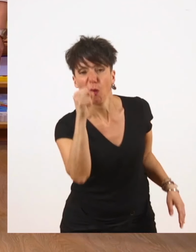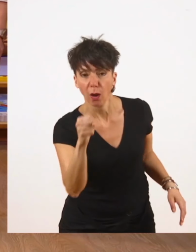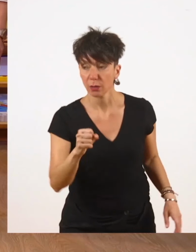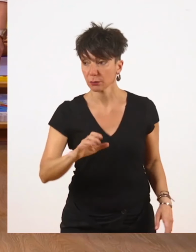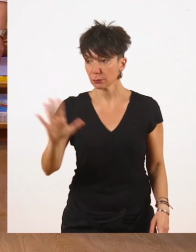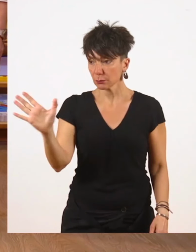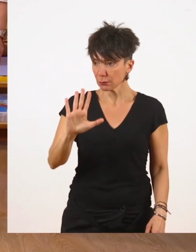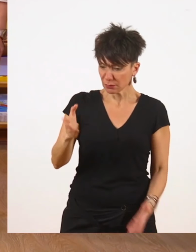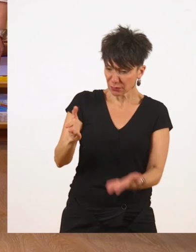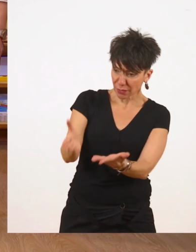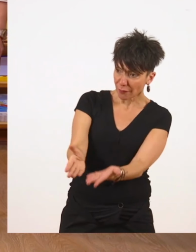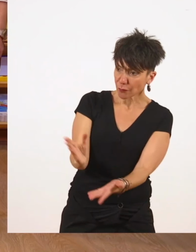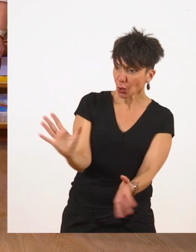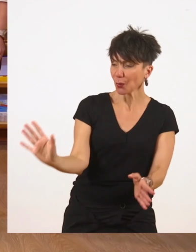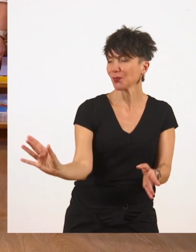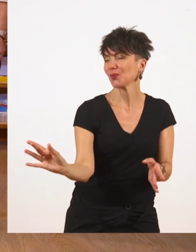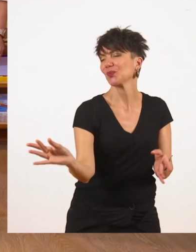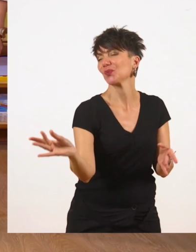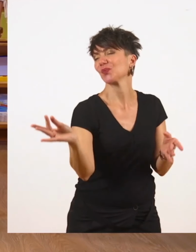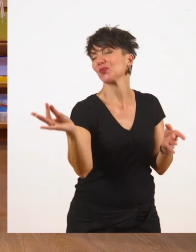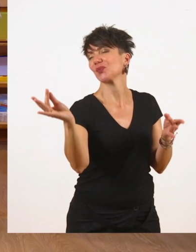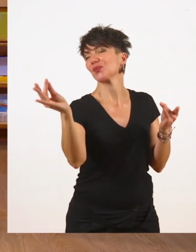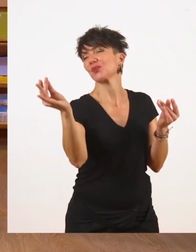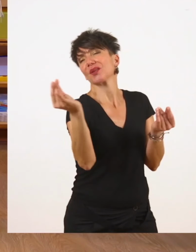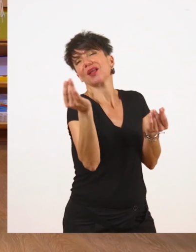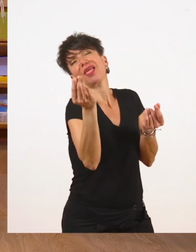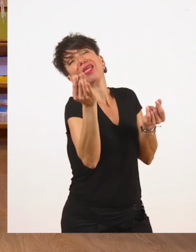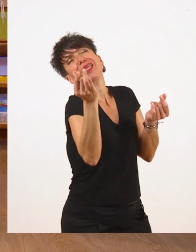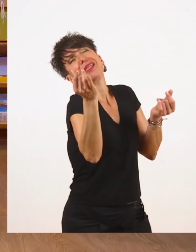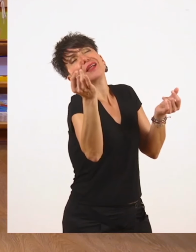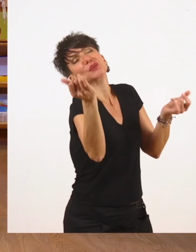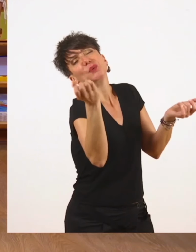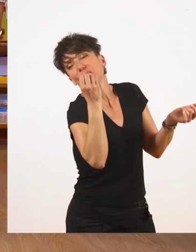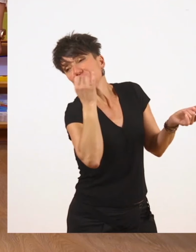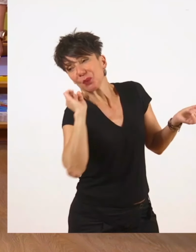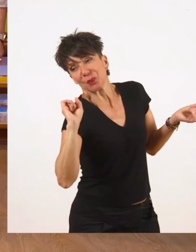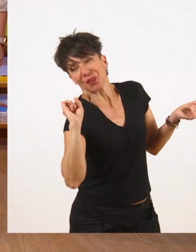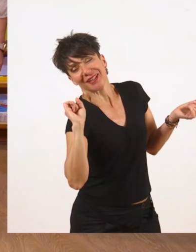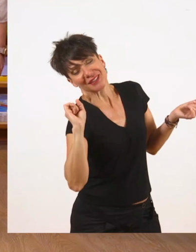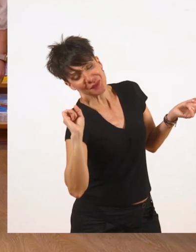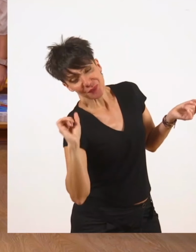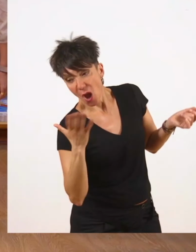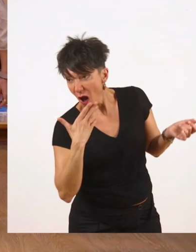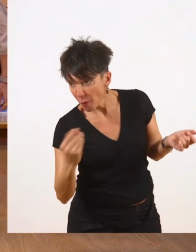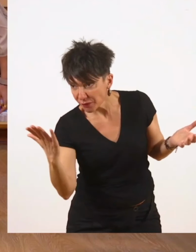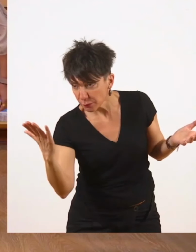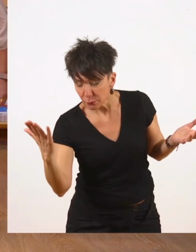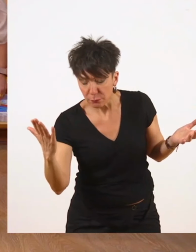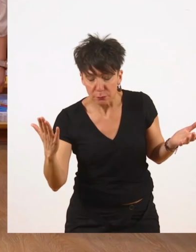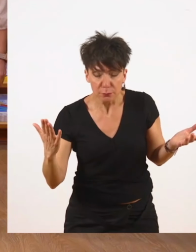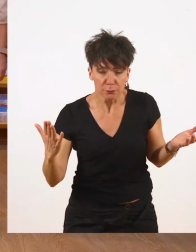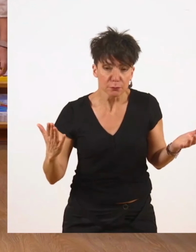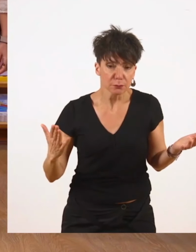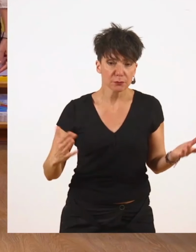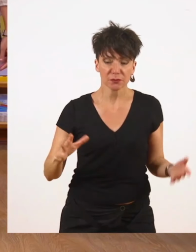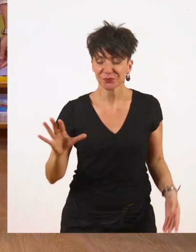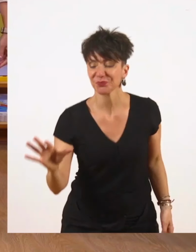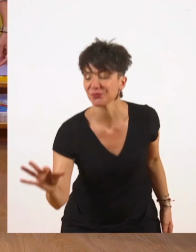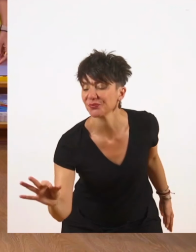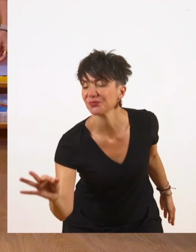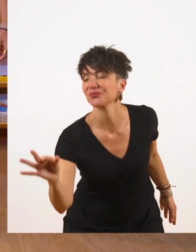σακή από κάτω. Ένα ωραίο, απαλό, λεπτό λουλουδάκι. Πιάσ' το με χάρη παιδί μου. Φέρ το αργά στη